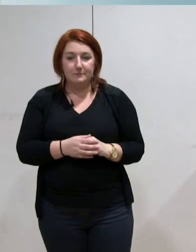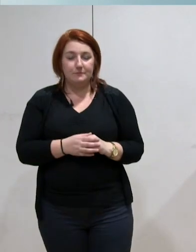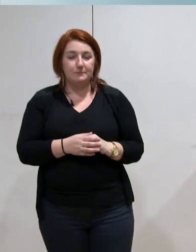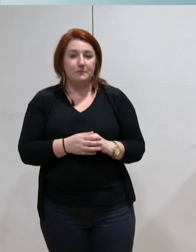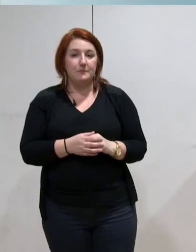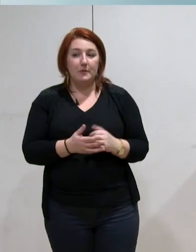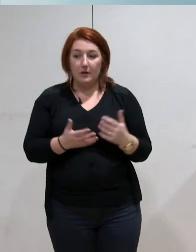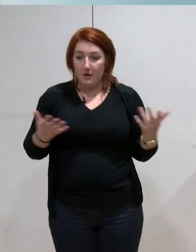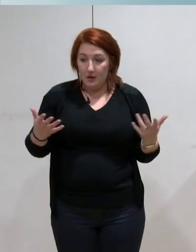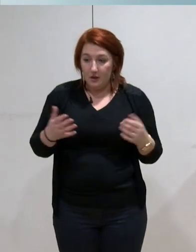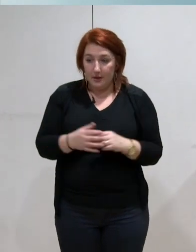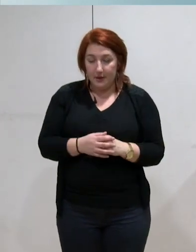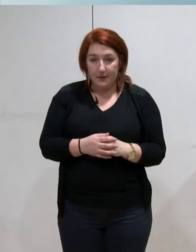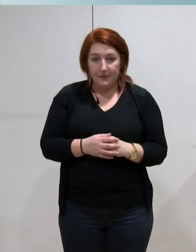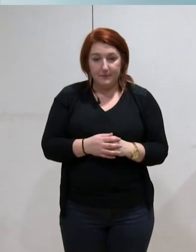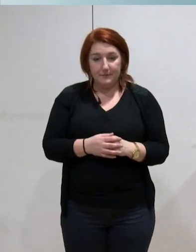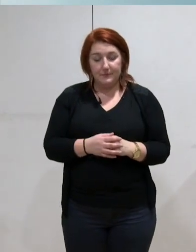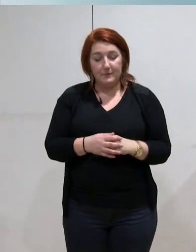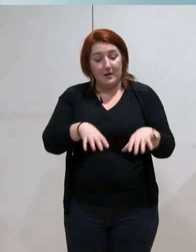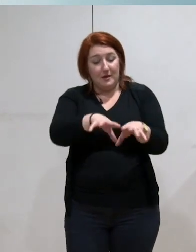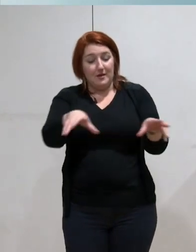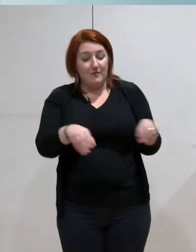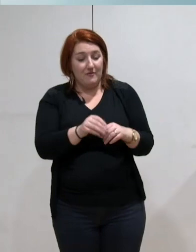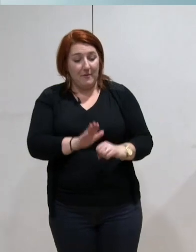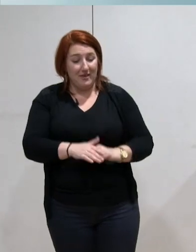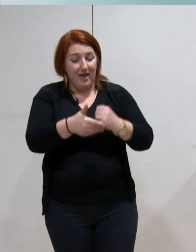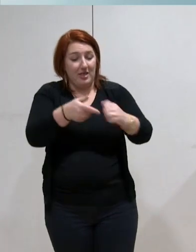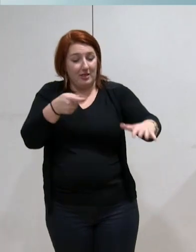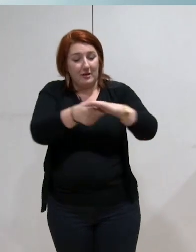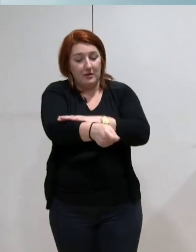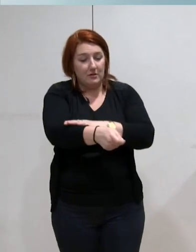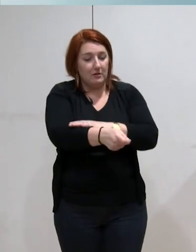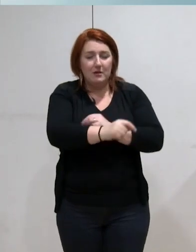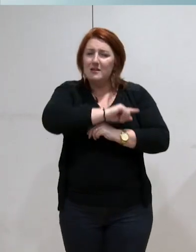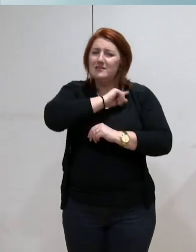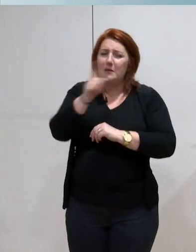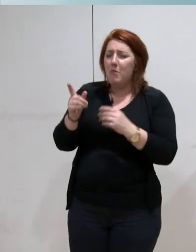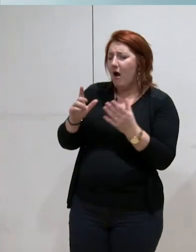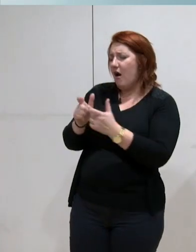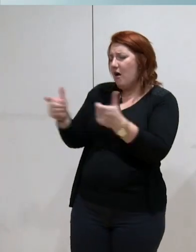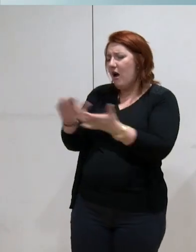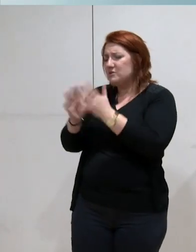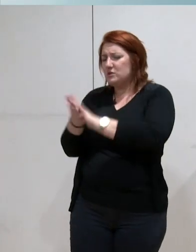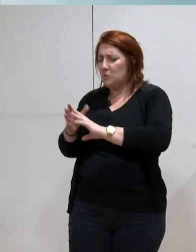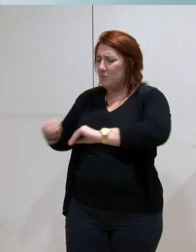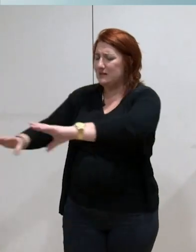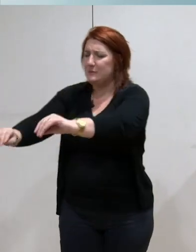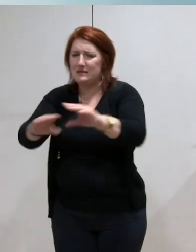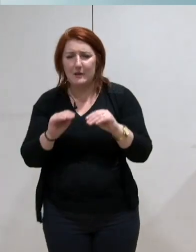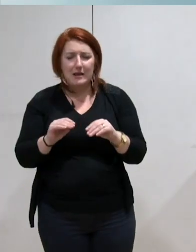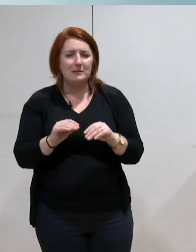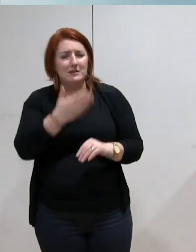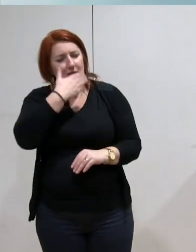par le biais d'une aide plus au famille que à la géographie des des structures les pousser